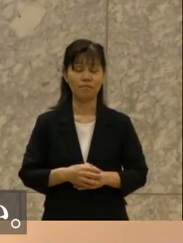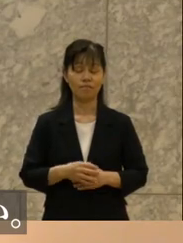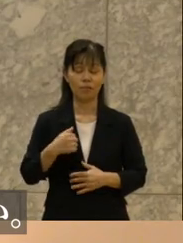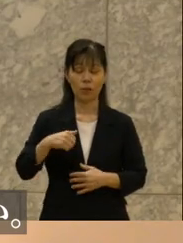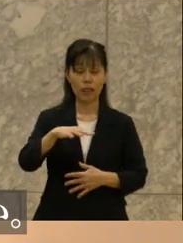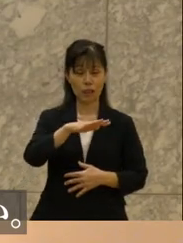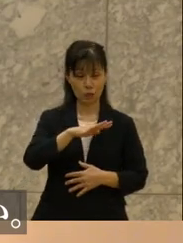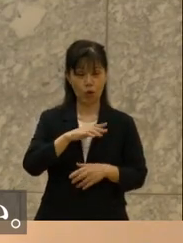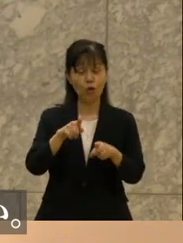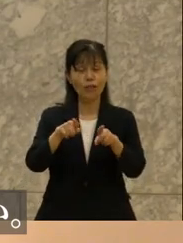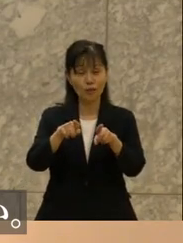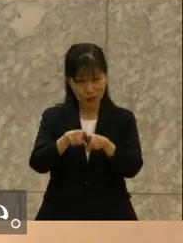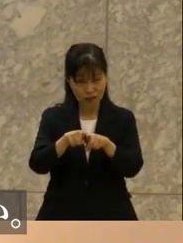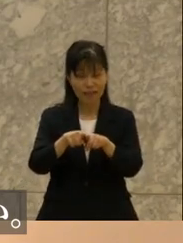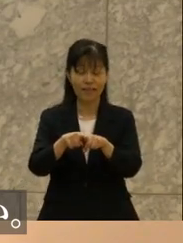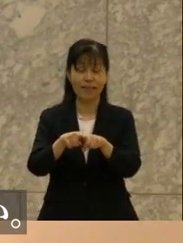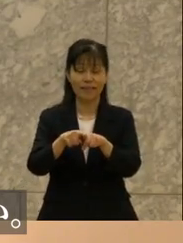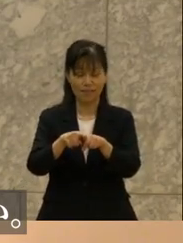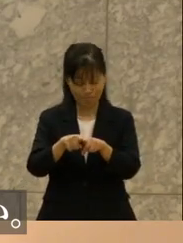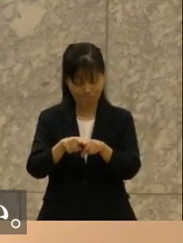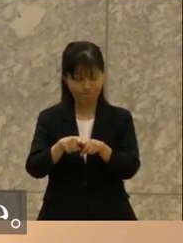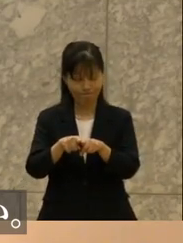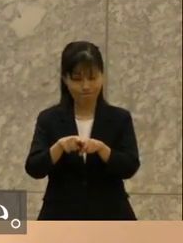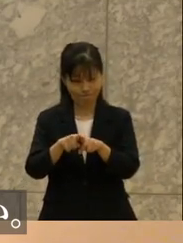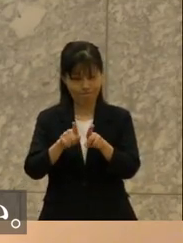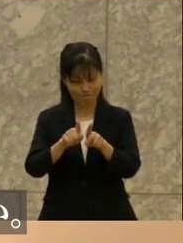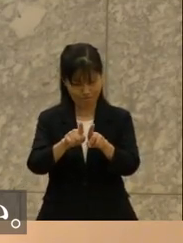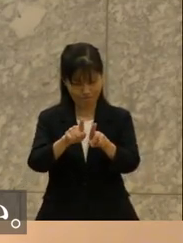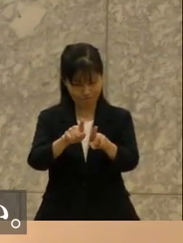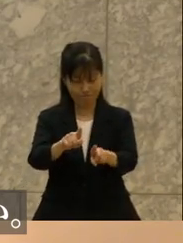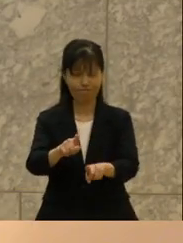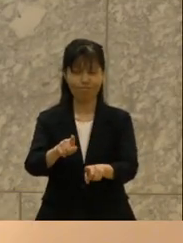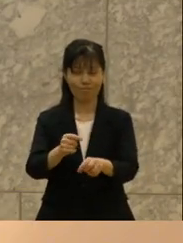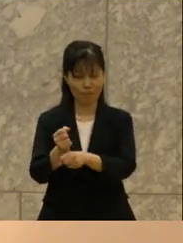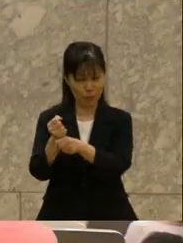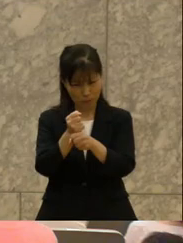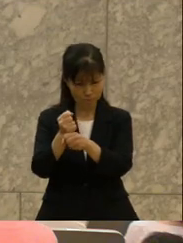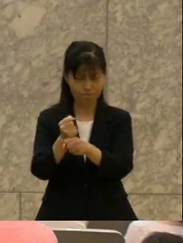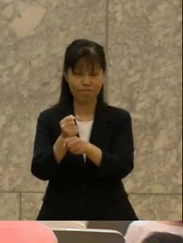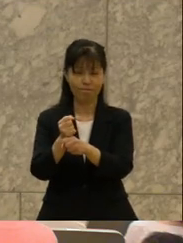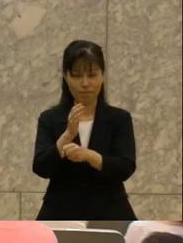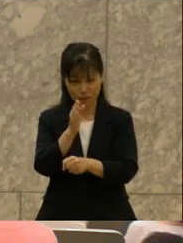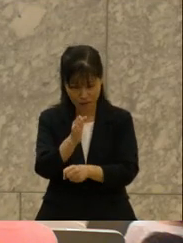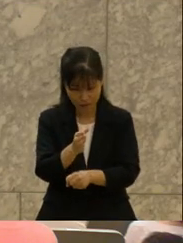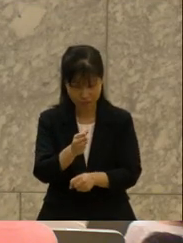私たちと一緒に歩んでください応援してください